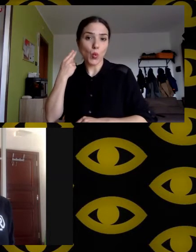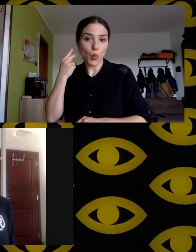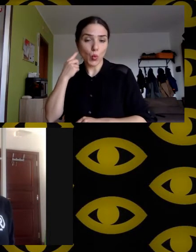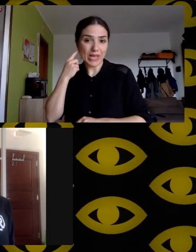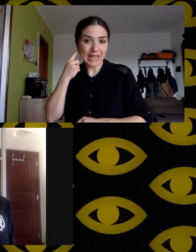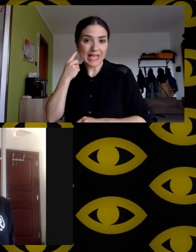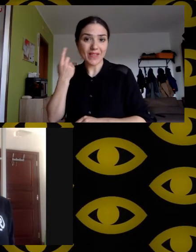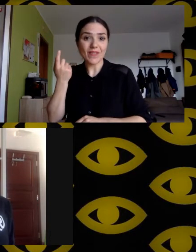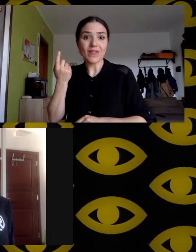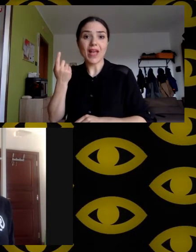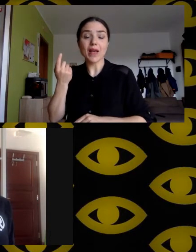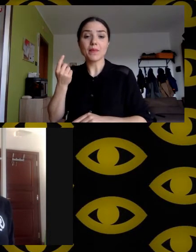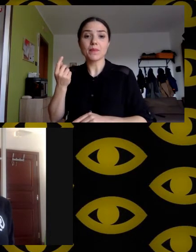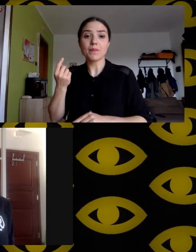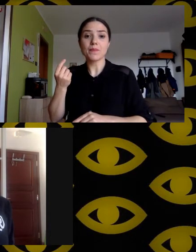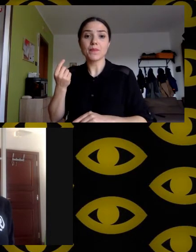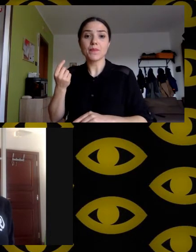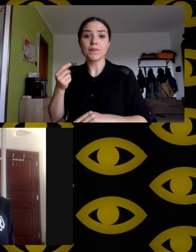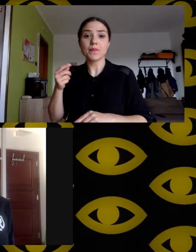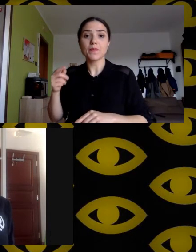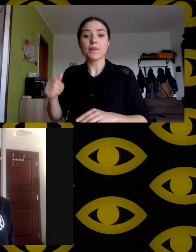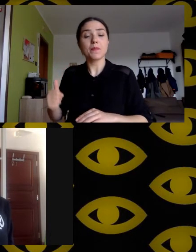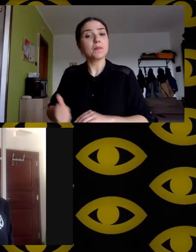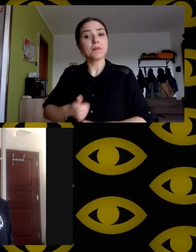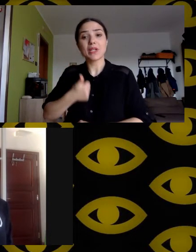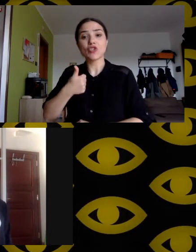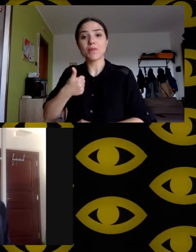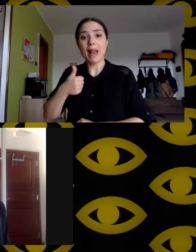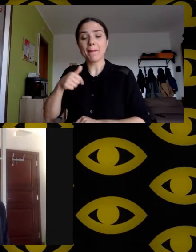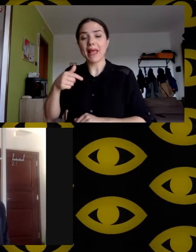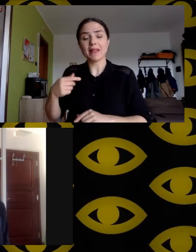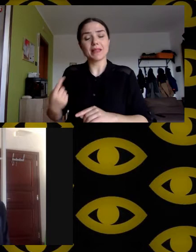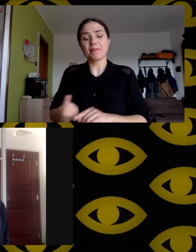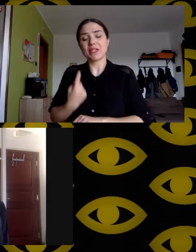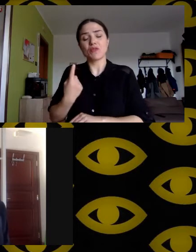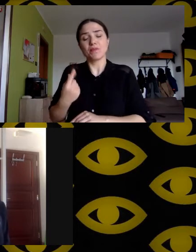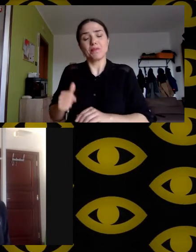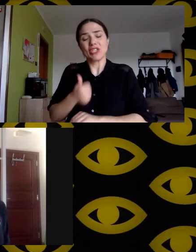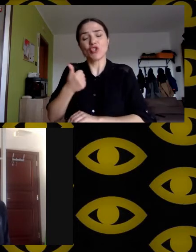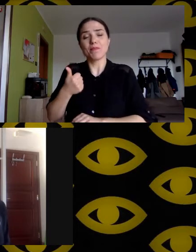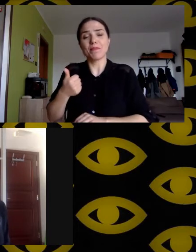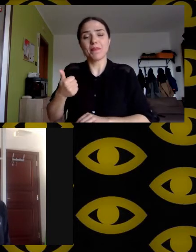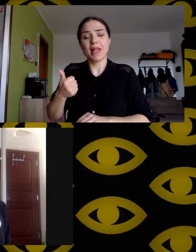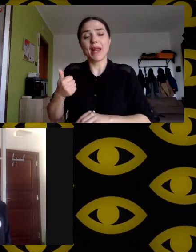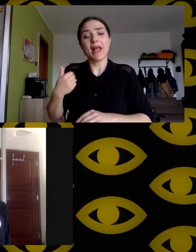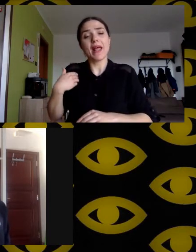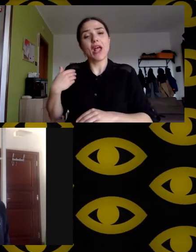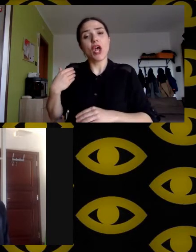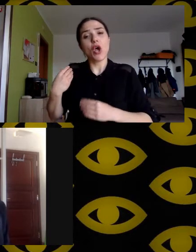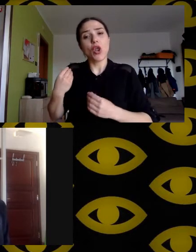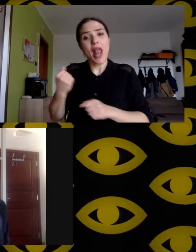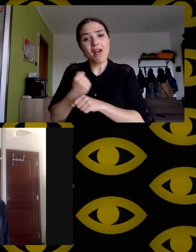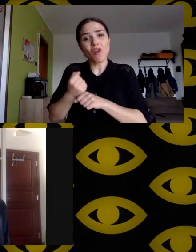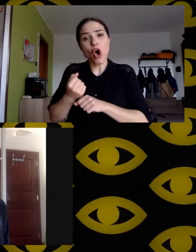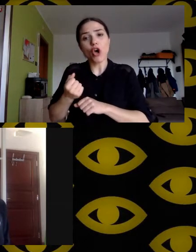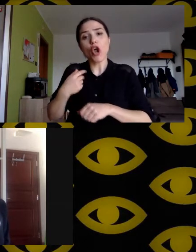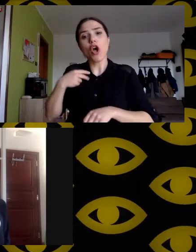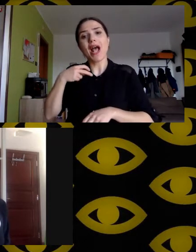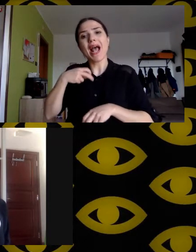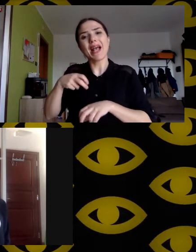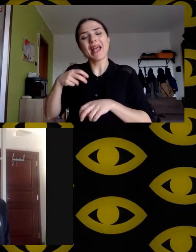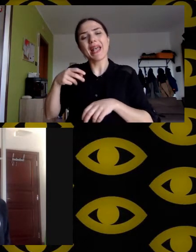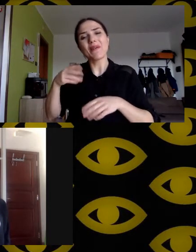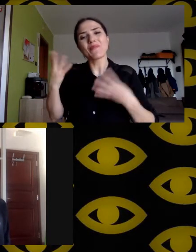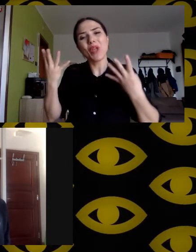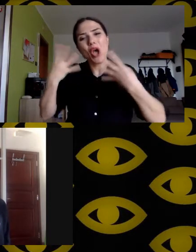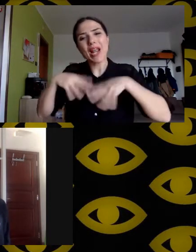e principalmente in questi anni abbiamo portato persone in cammino per le montagne d'Italia, gli Appennini soprattutto, e l'anno scorso